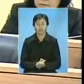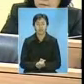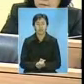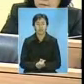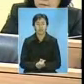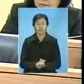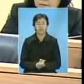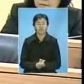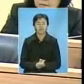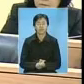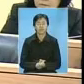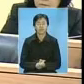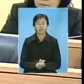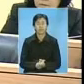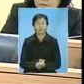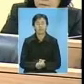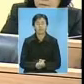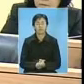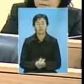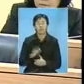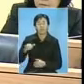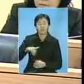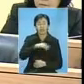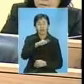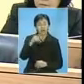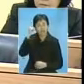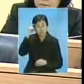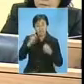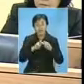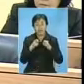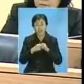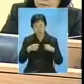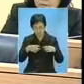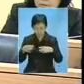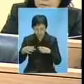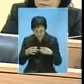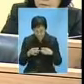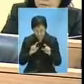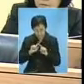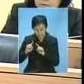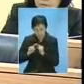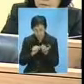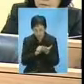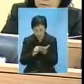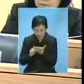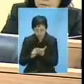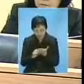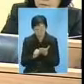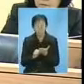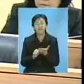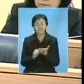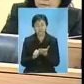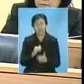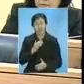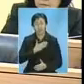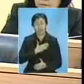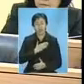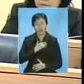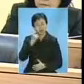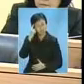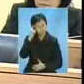พราะฉะนั้นการที่เราจะออกจากความขัดแย้งเนี่ยเราต้องออกไปสู่ระดับความคิ